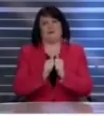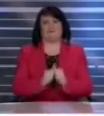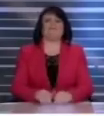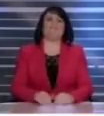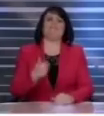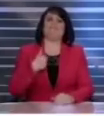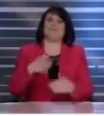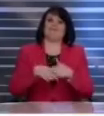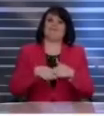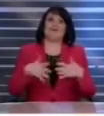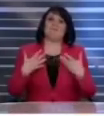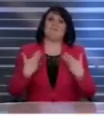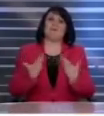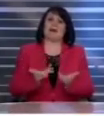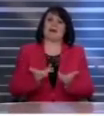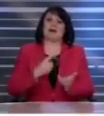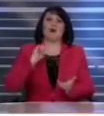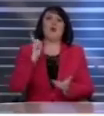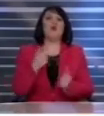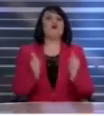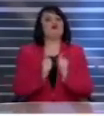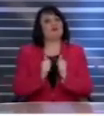Χαιρετίζω όλους τους φίλους.